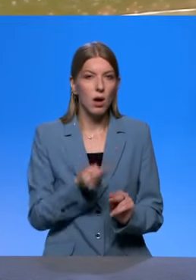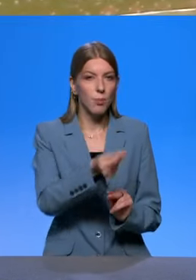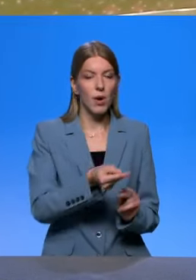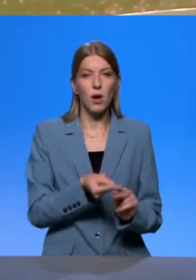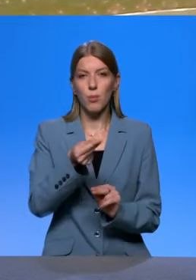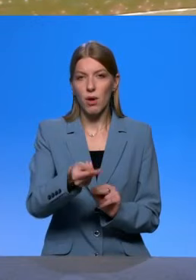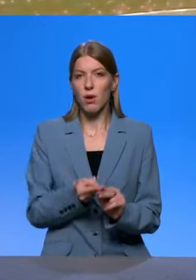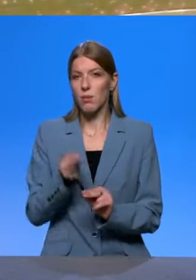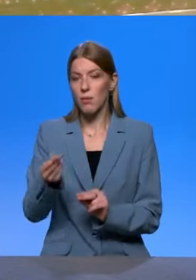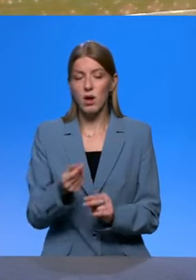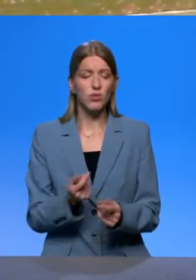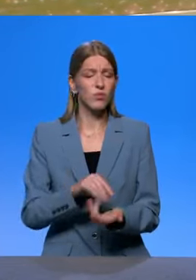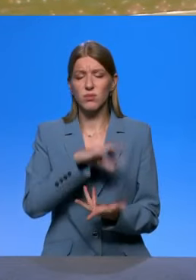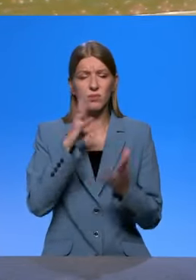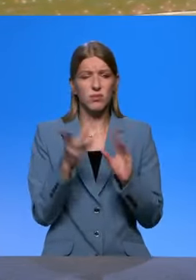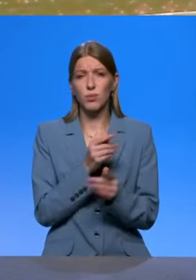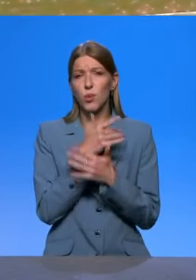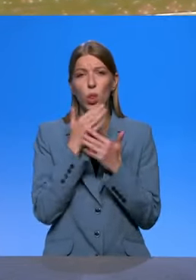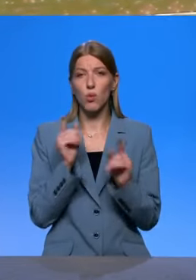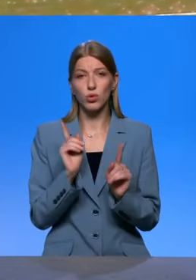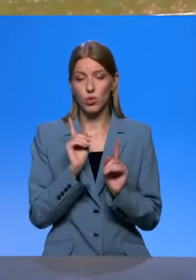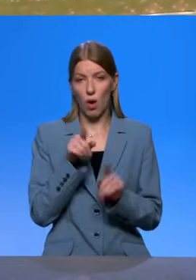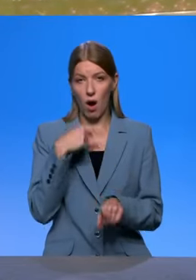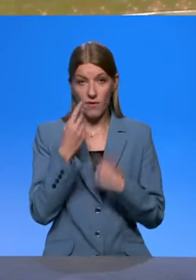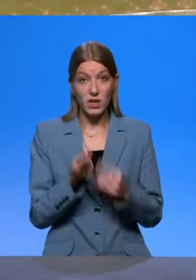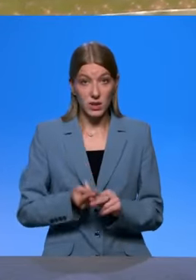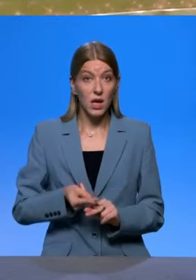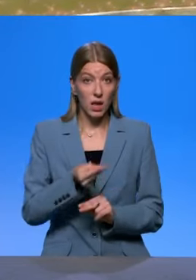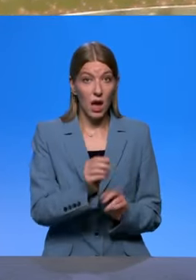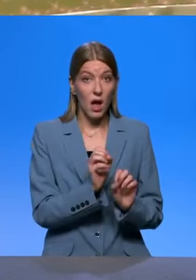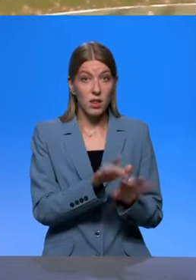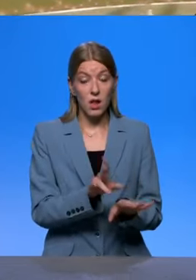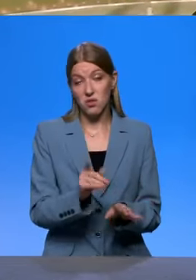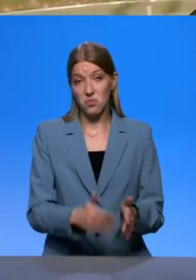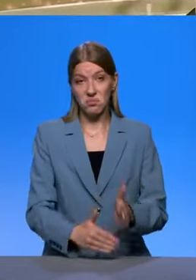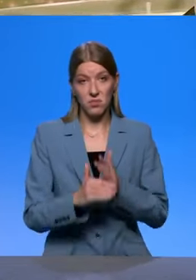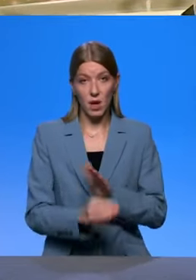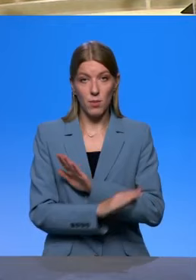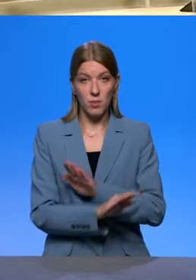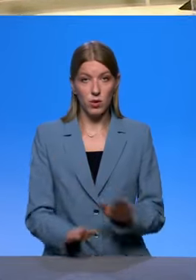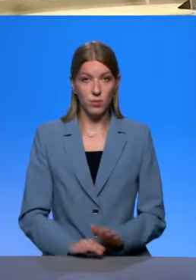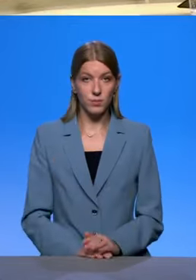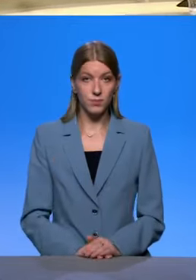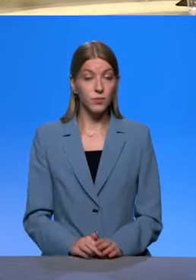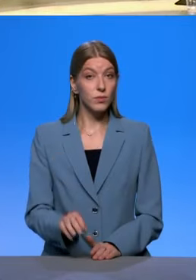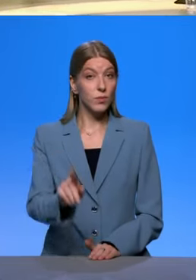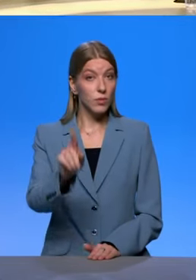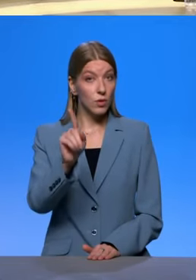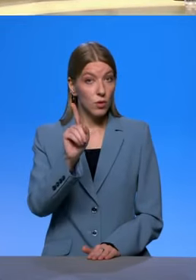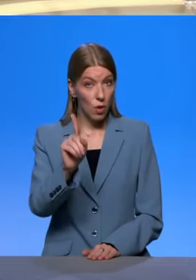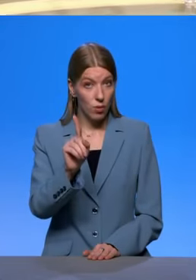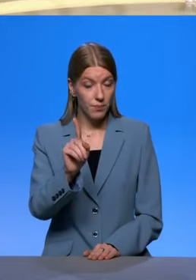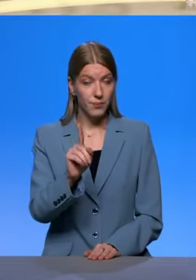церкви. Ну, в общем, много она чего говорила, деньги отдала, ничего не помогло. Но опять, как у кому-то